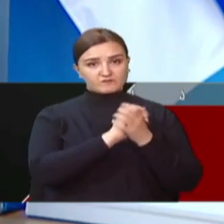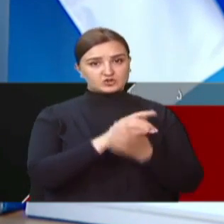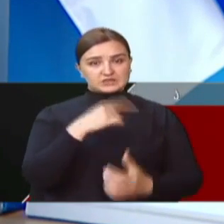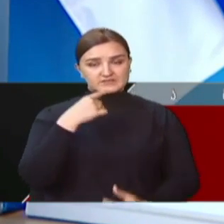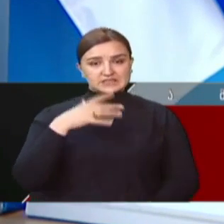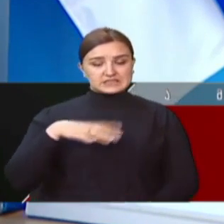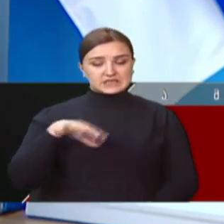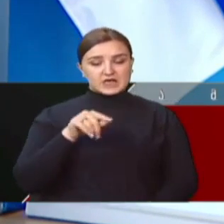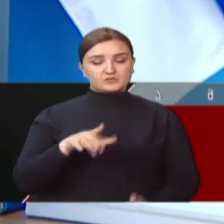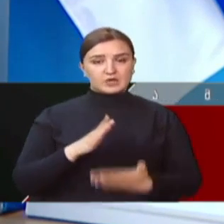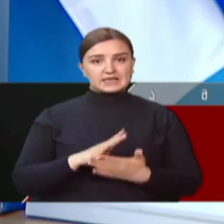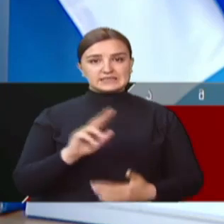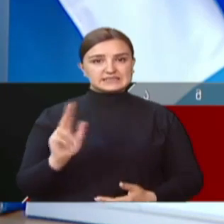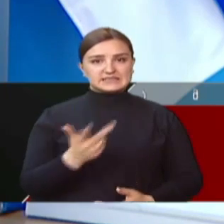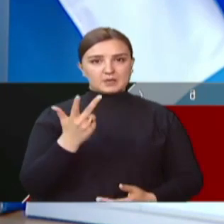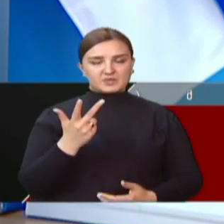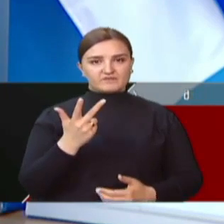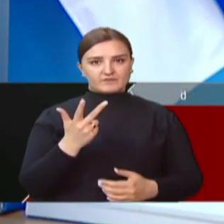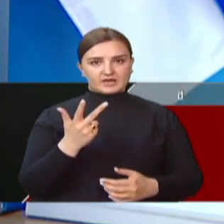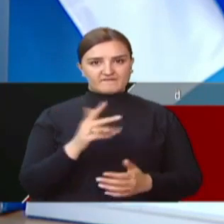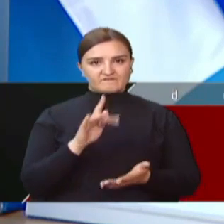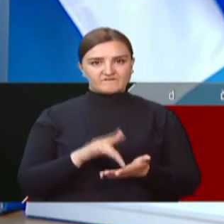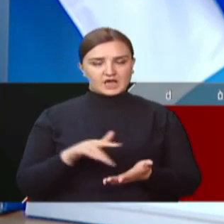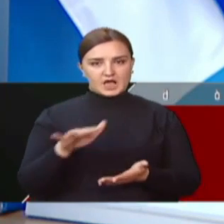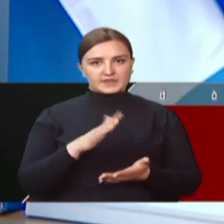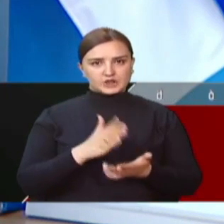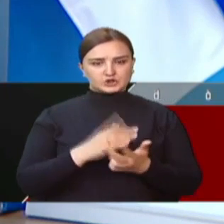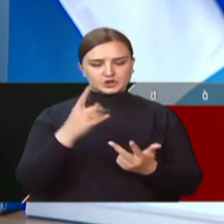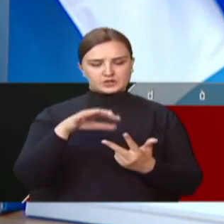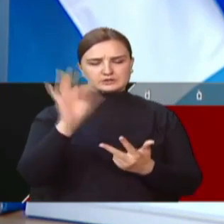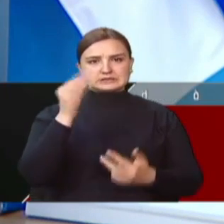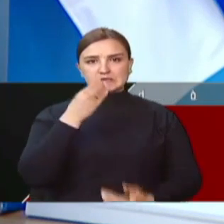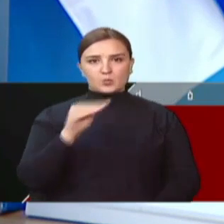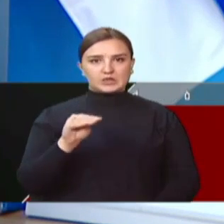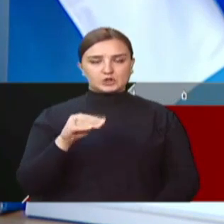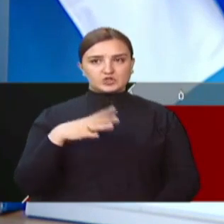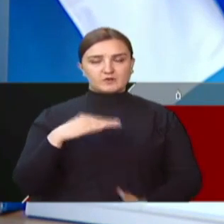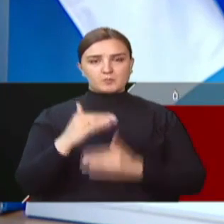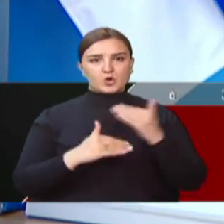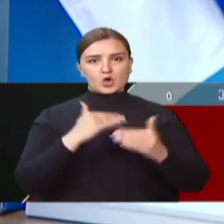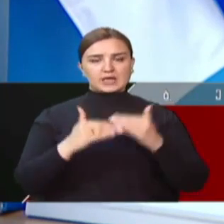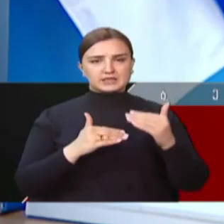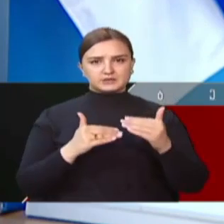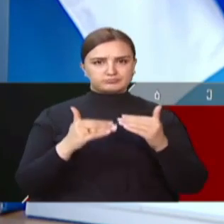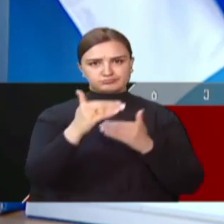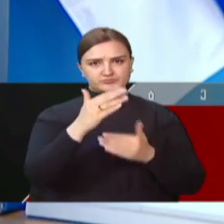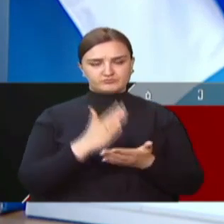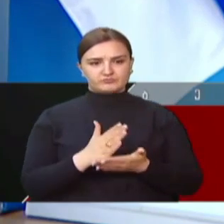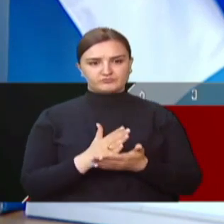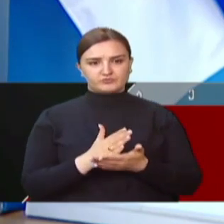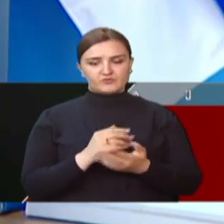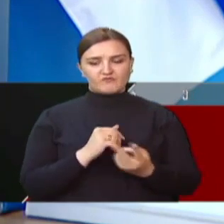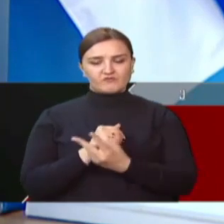საქართველოს არის ასოცირებულ ტრიოში ერთ-ერთი საუკეთესო და პროგრესით რეალურად სამართლიანად იმსახურებს, თუ